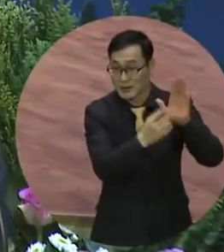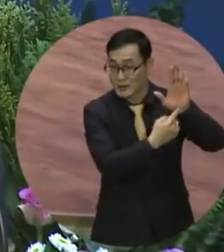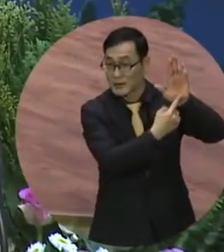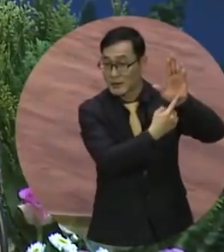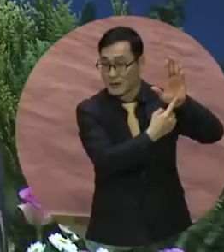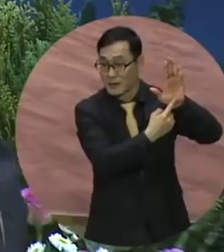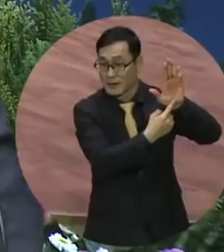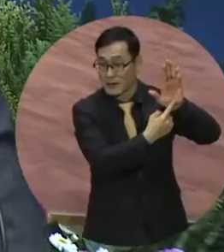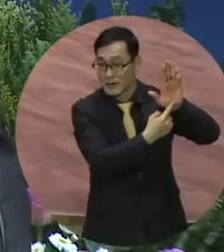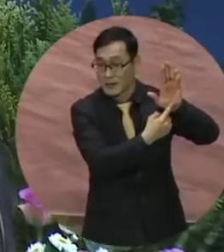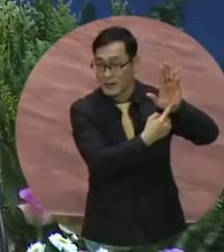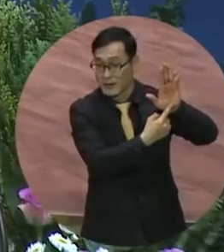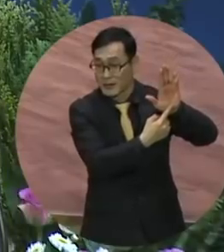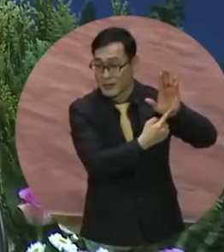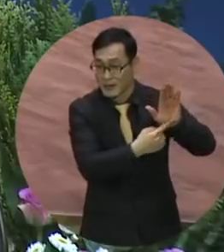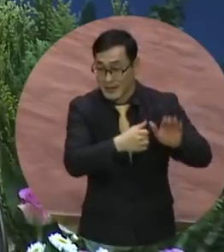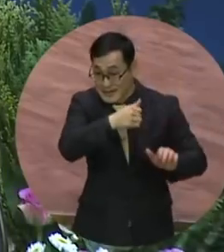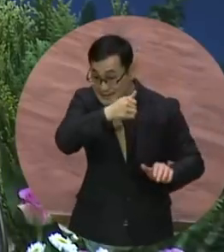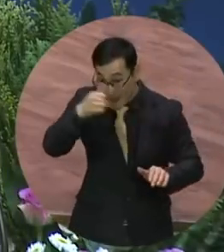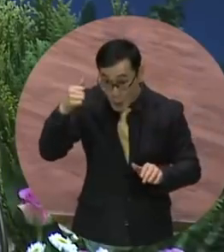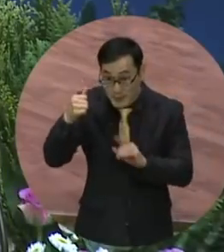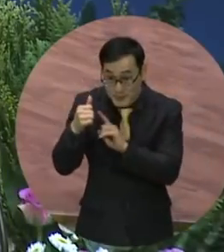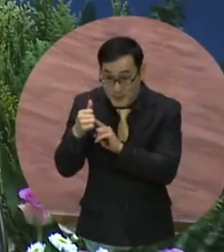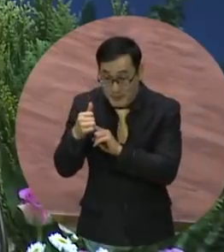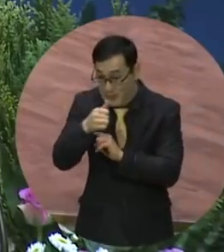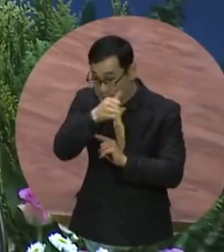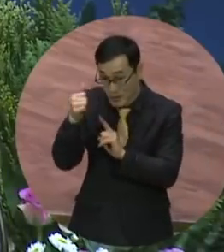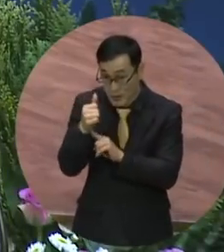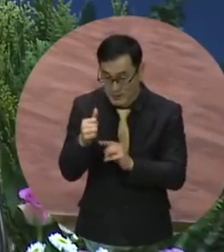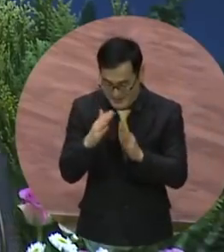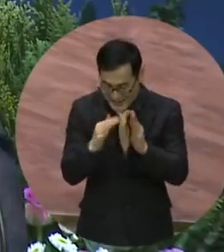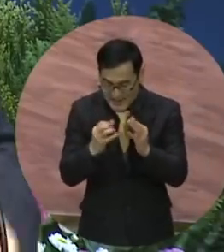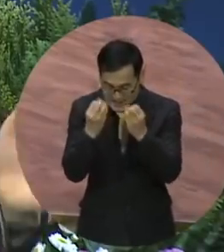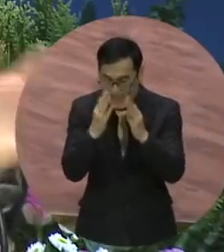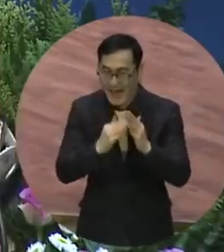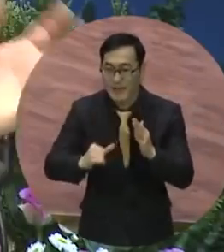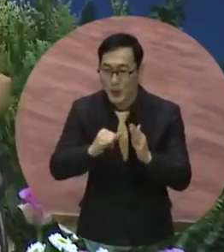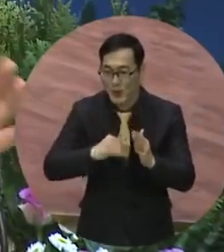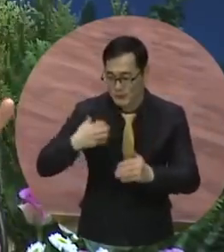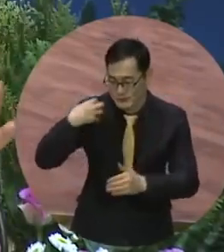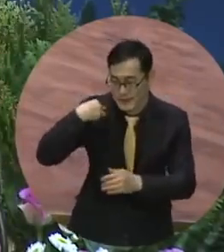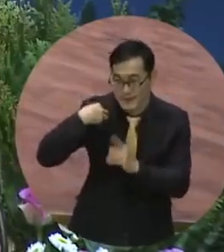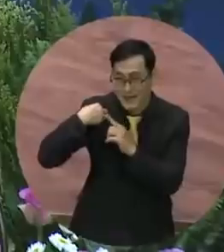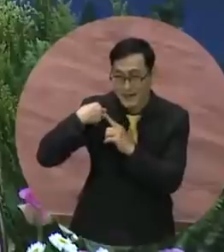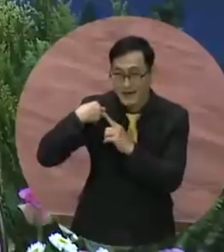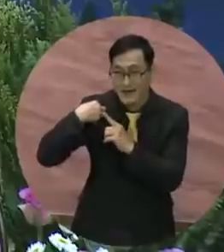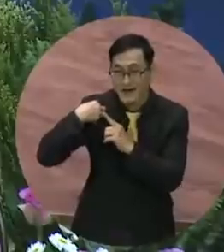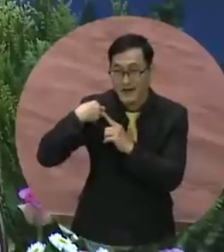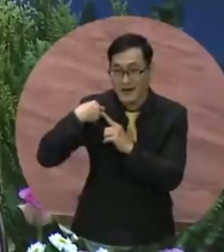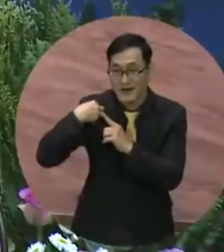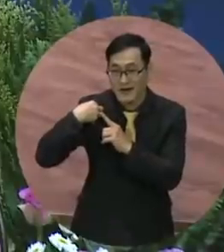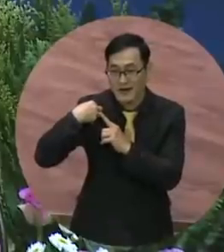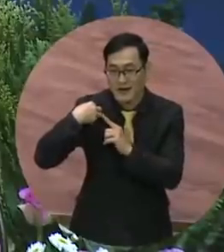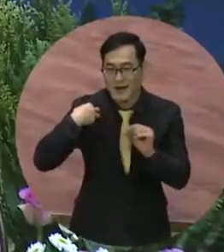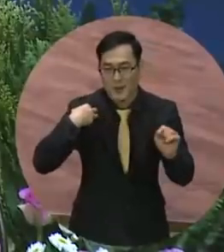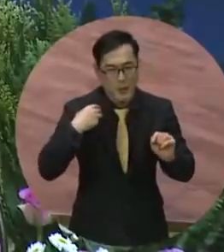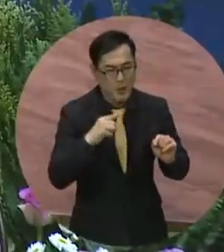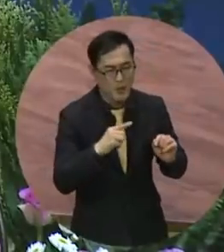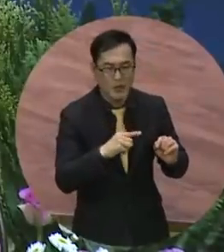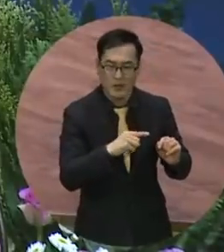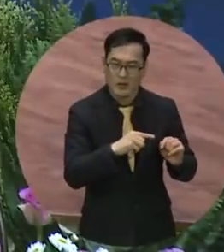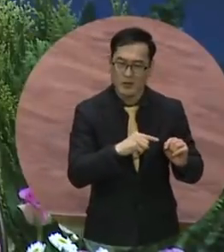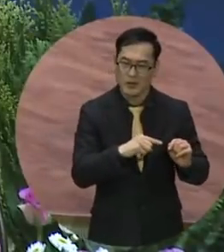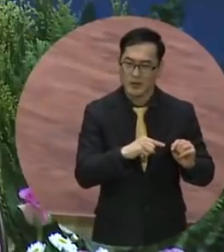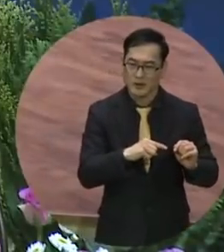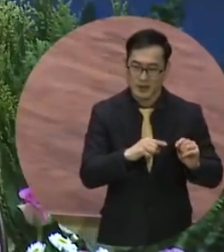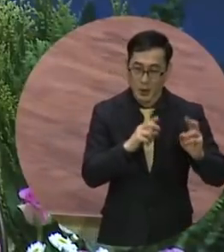새가족부가 이 젊은 장로가 맡아놓으니까 노는 게 달라 벌써. 이 컨설팅 우리 교회는 또 아니요. 컨설팅 회사에서 전문가가 나와서 본